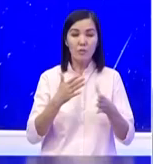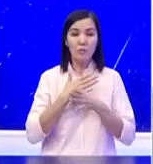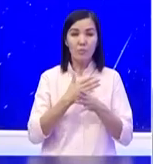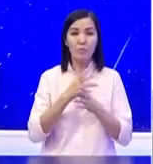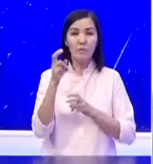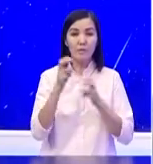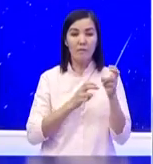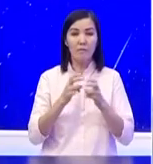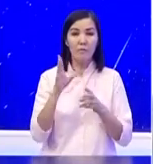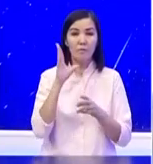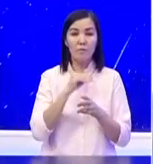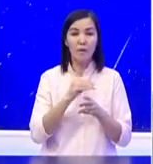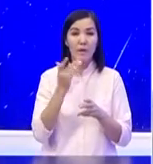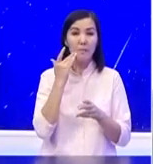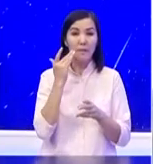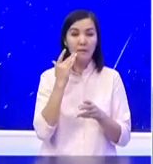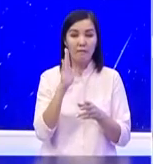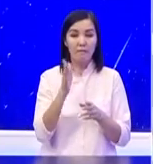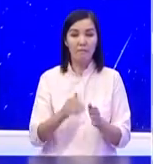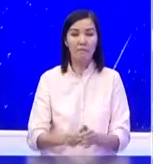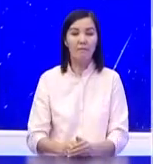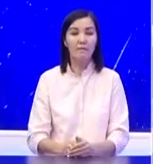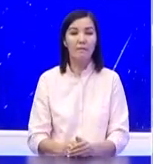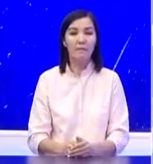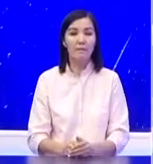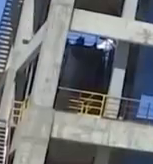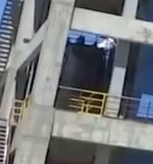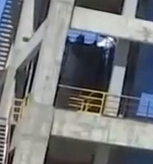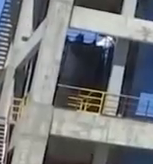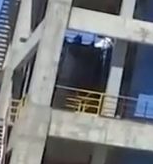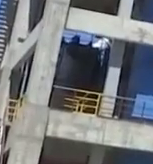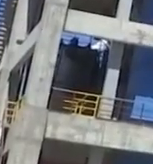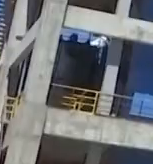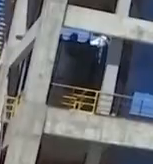завода намерено на постоянной основе. Елеман Раймбеков, Ася Дюсенбек, телеканал РИЦУ.